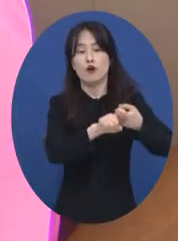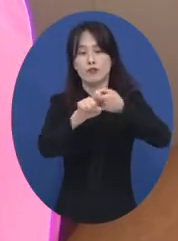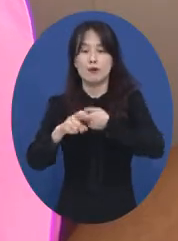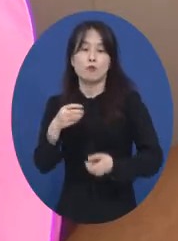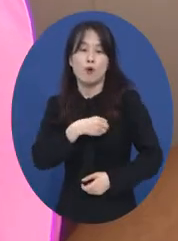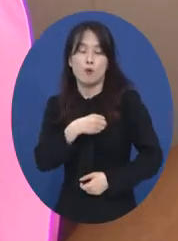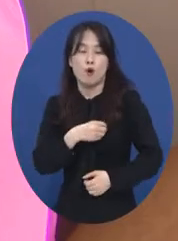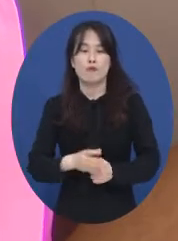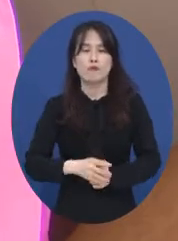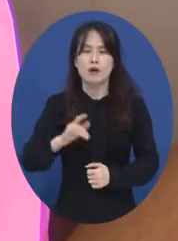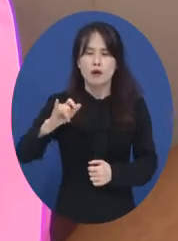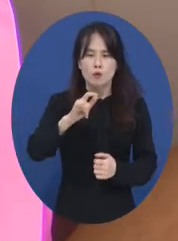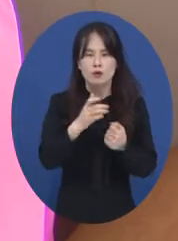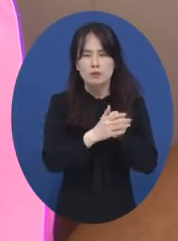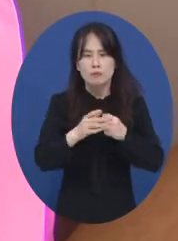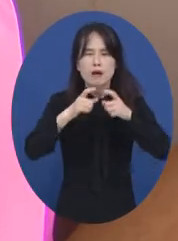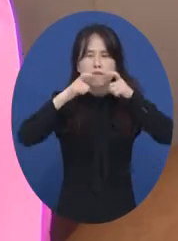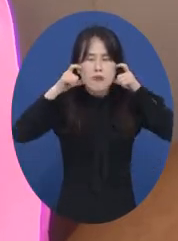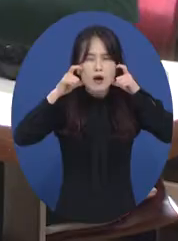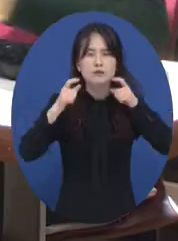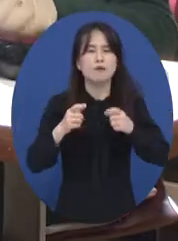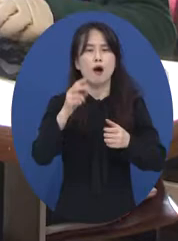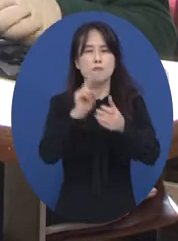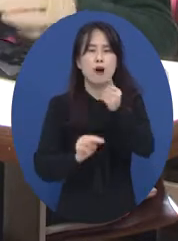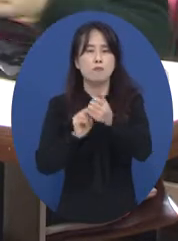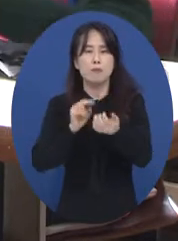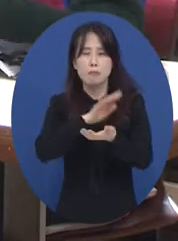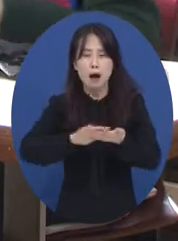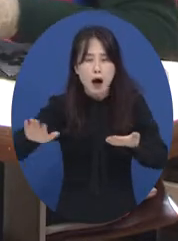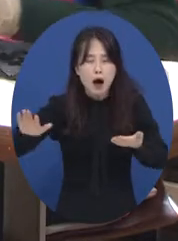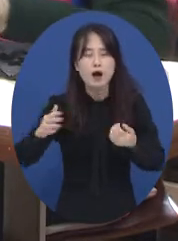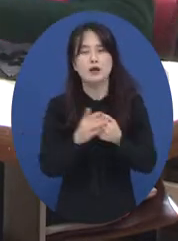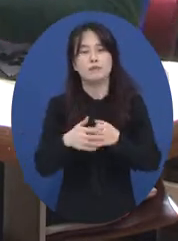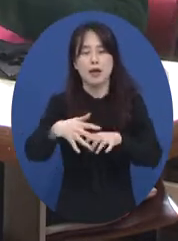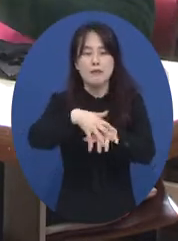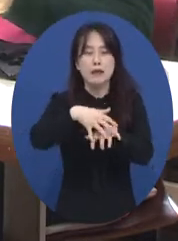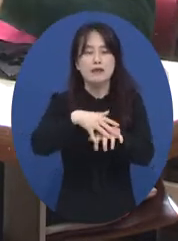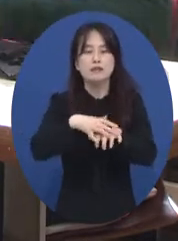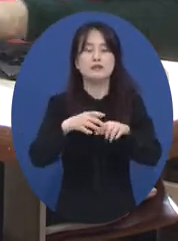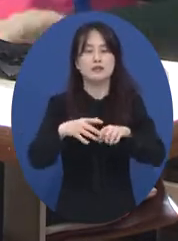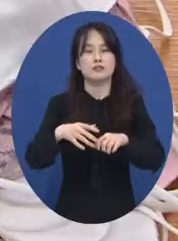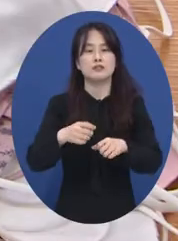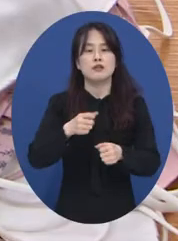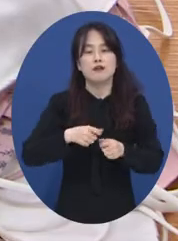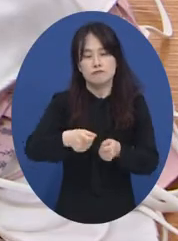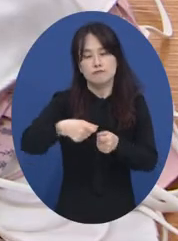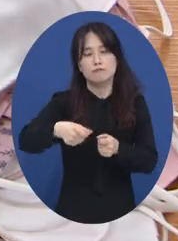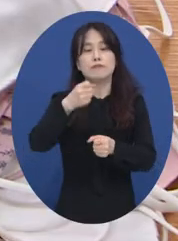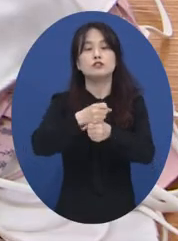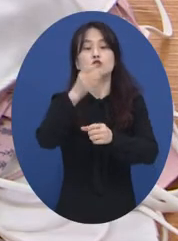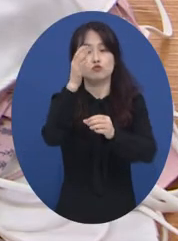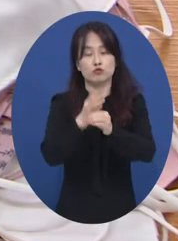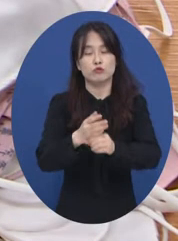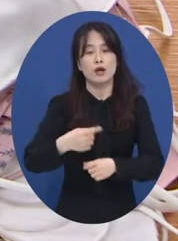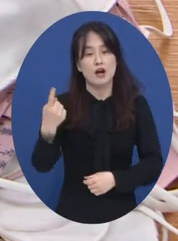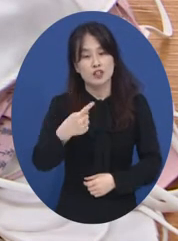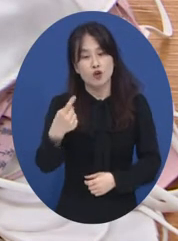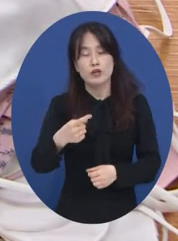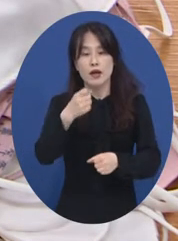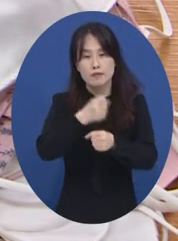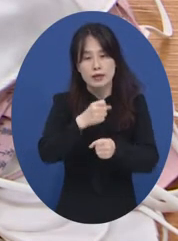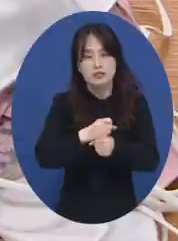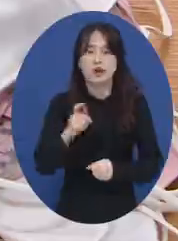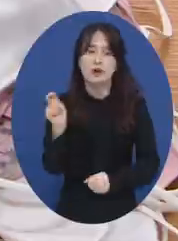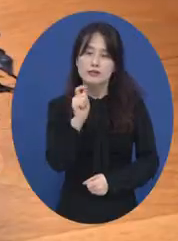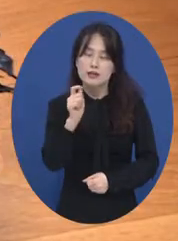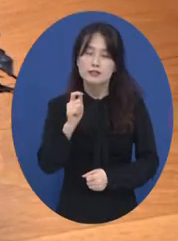코로나 119 로 마스크를 구하기 힘든 이웃들을 위해 몇 마스크 제작에 나선 겁니다 1000개 제작 마스크는 택시나